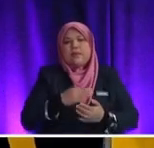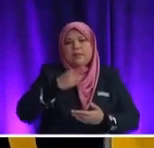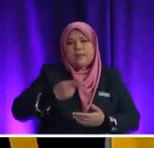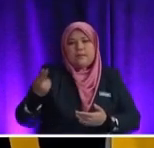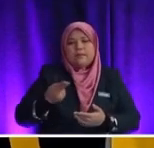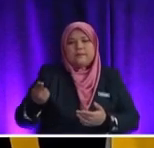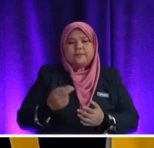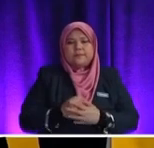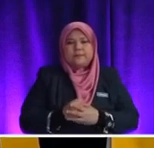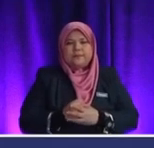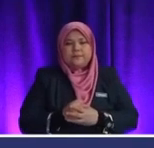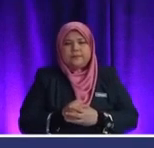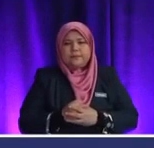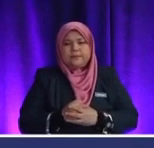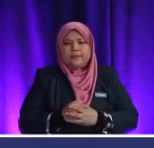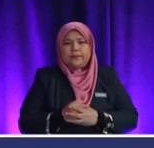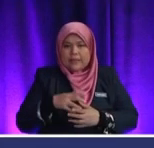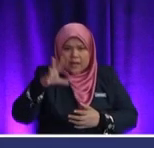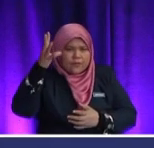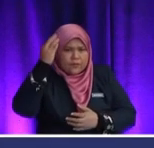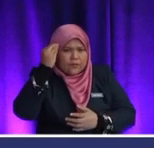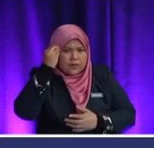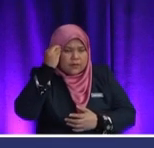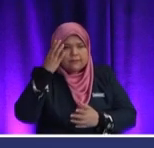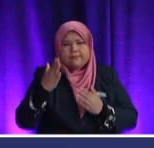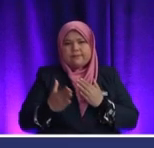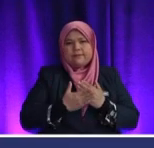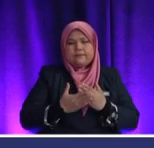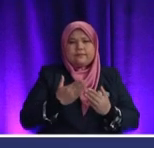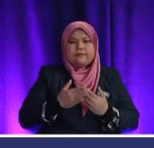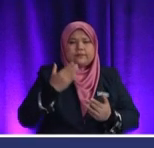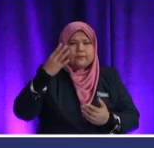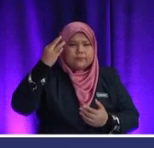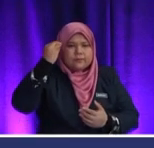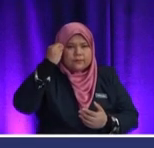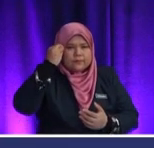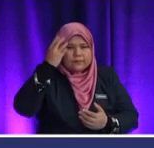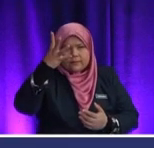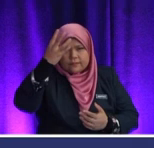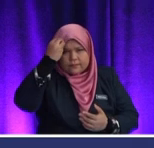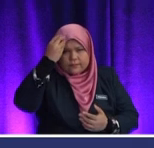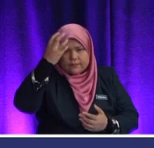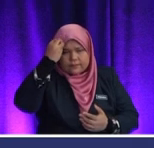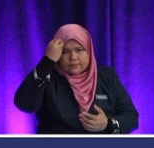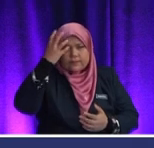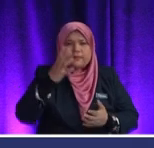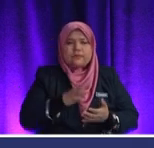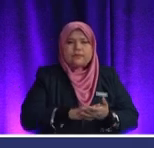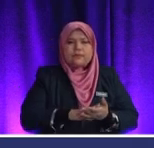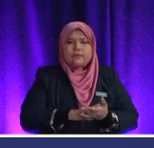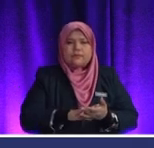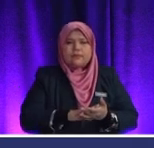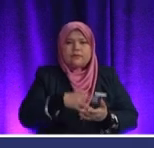apa yang kita enaknya kita Kenapalah yang mudah sekali John adalah adopsi Doni dia yang paling